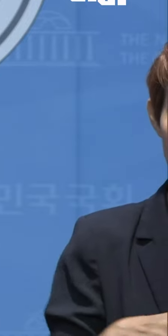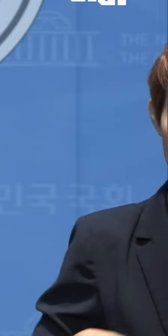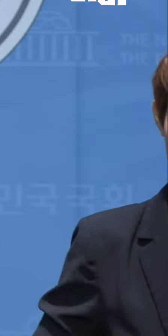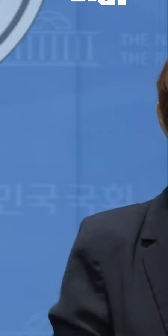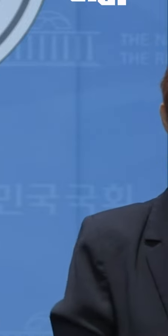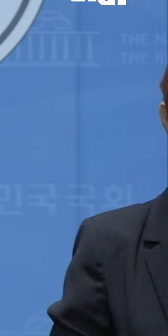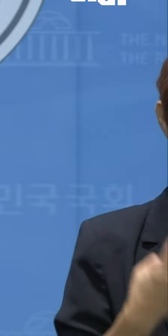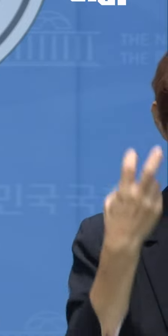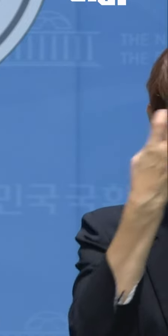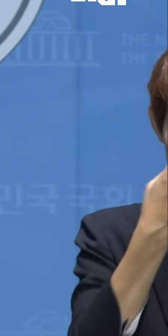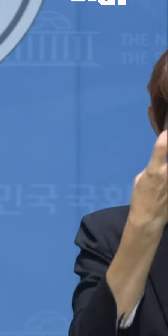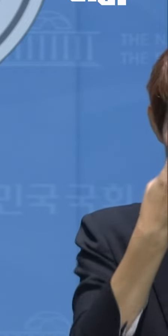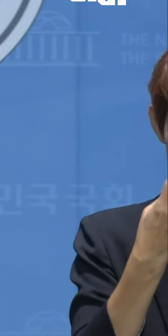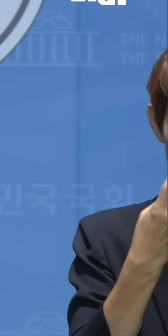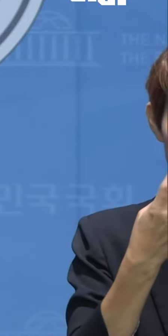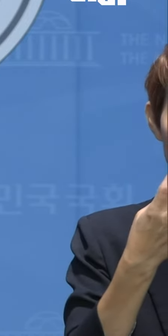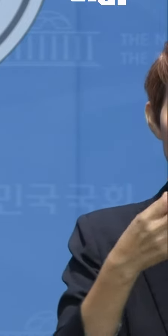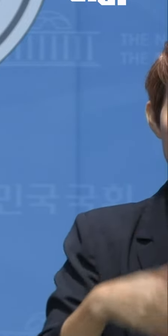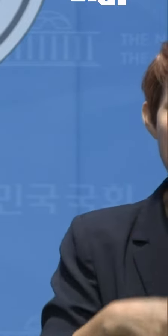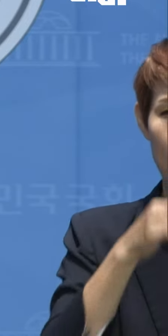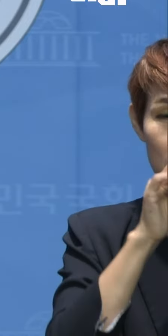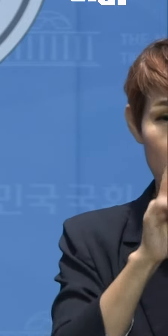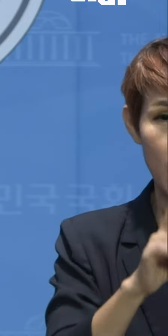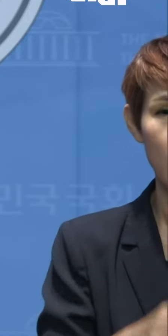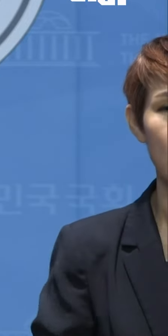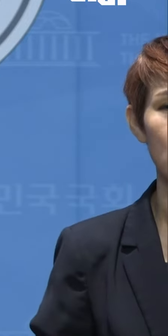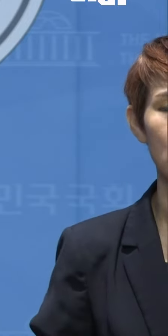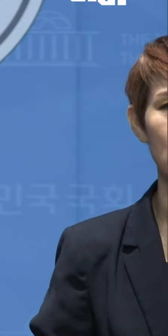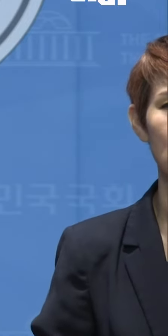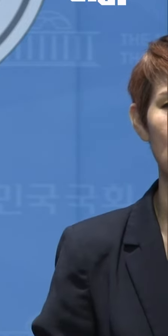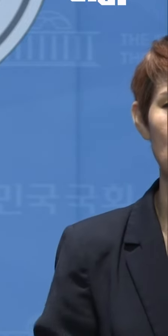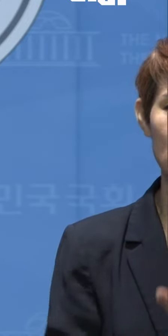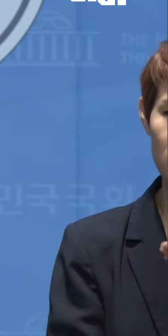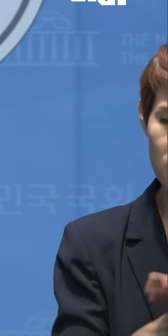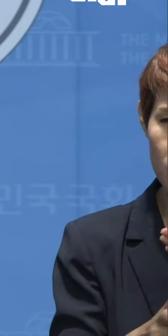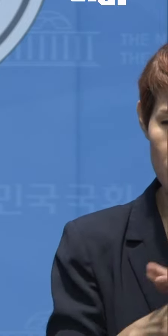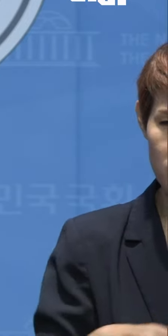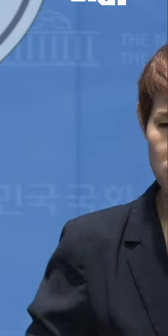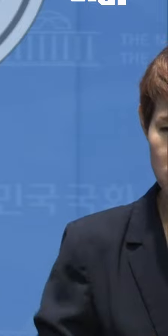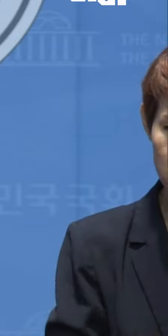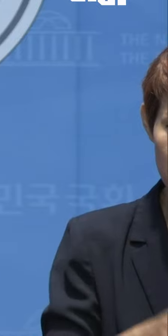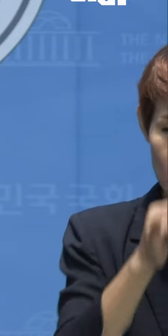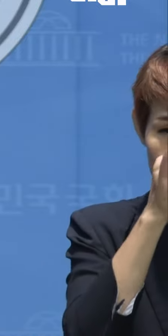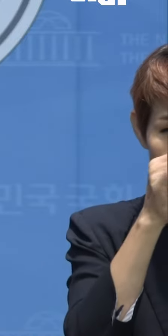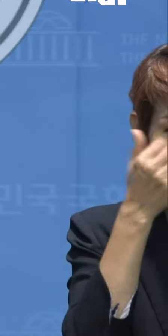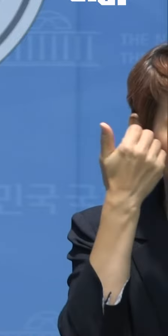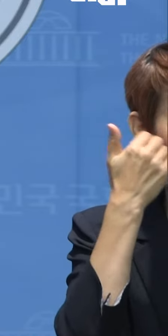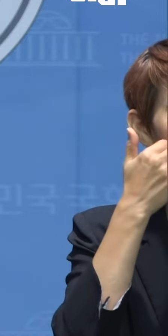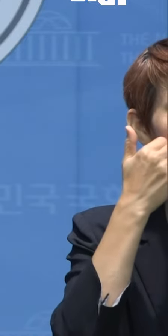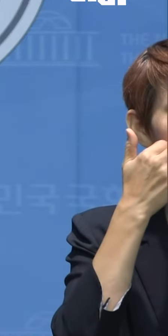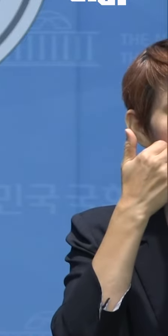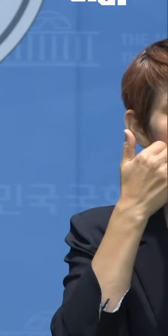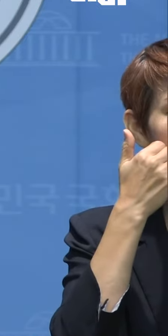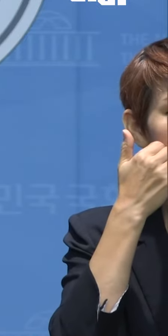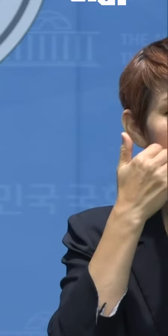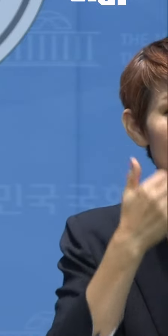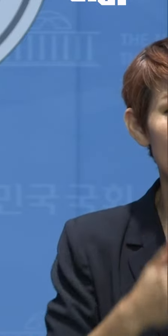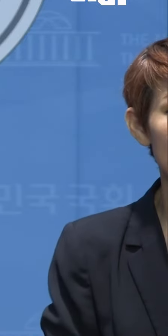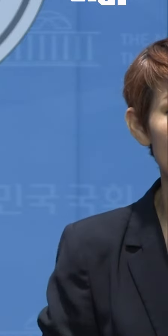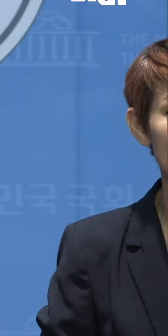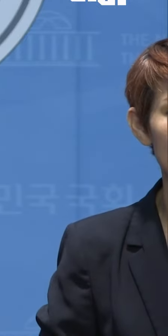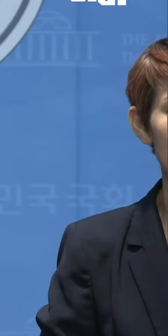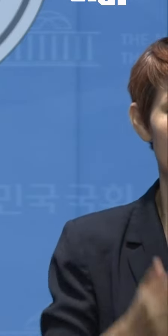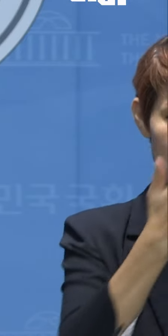대상이 되고 있다고 했는데 위법과 비리로 수사대상이 되고 있는 사람이 사람하면 바로